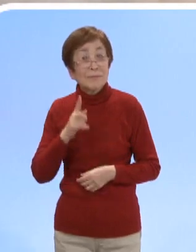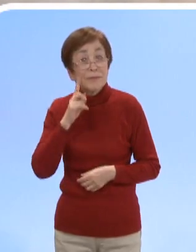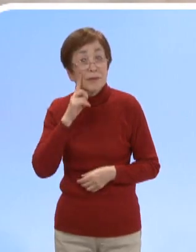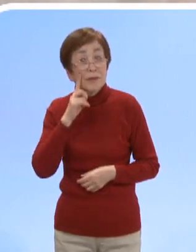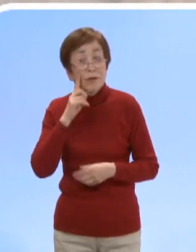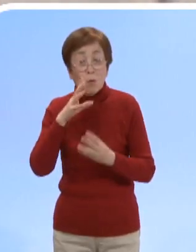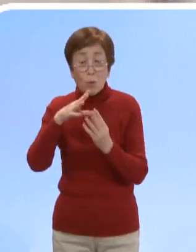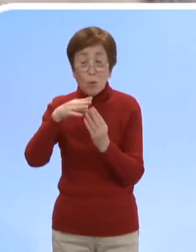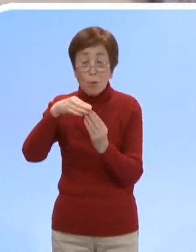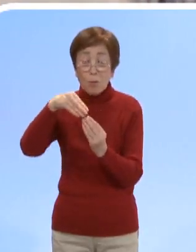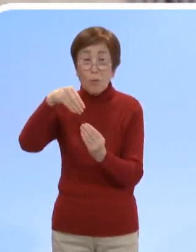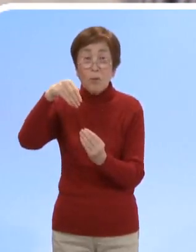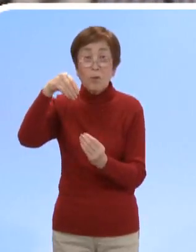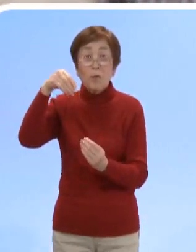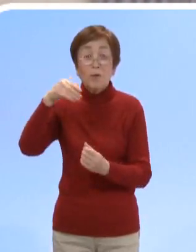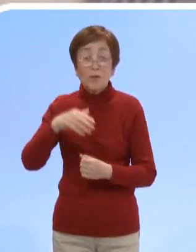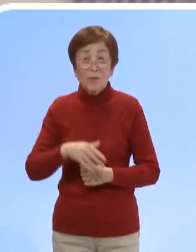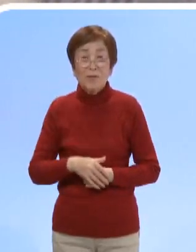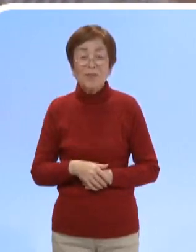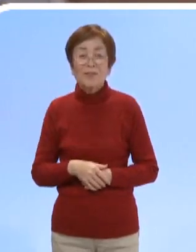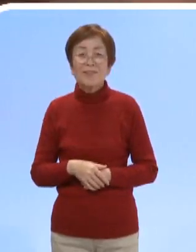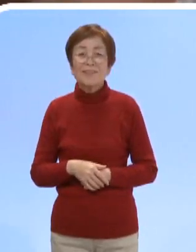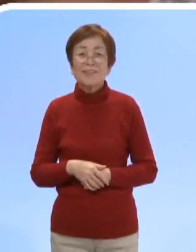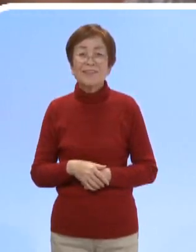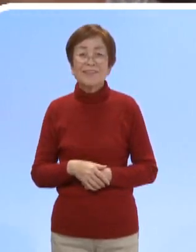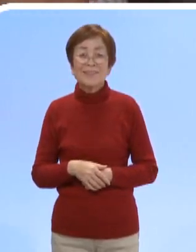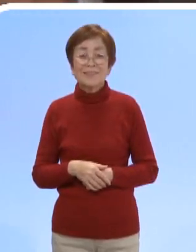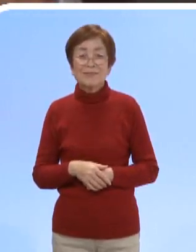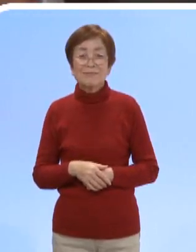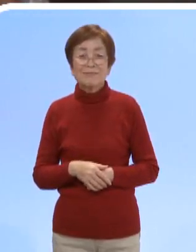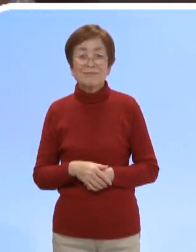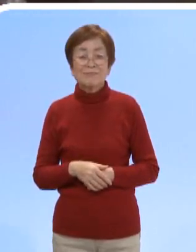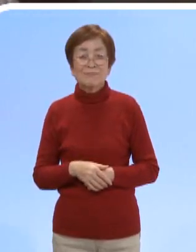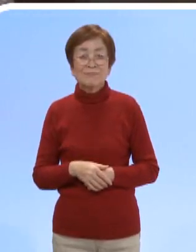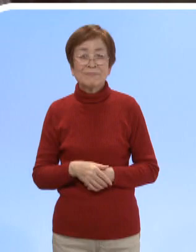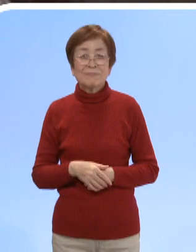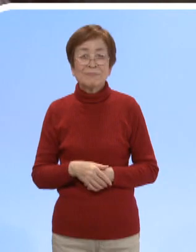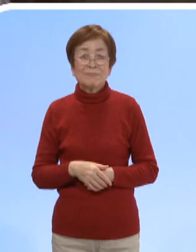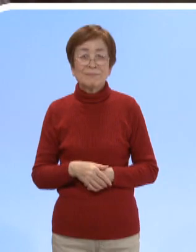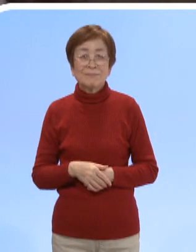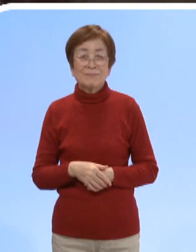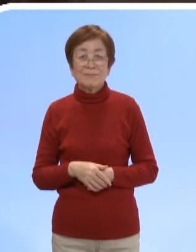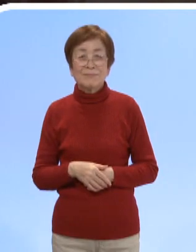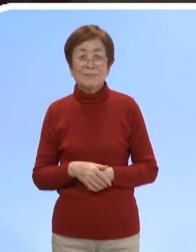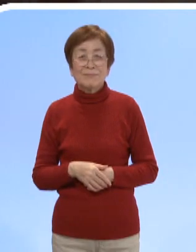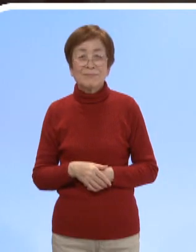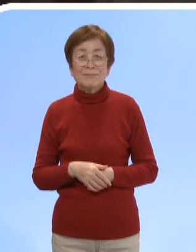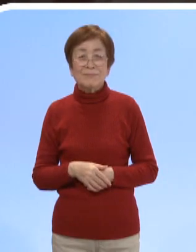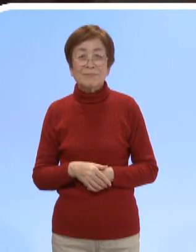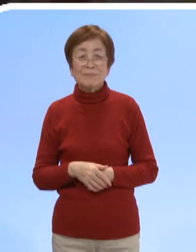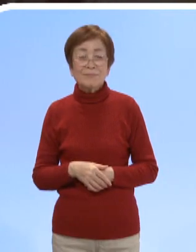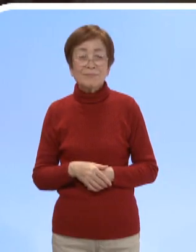うわー、 わ ー、伸びる。何このトロッとしたアイス。いただきます。